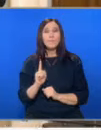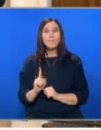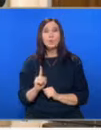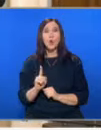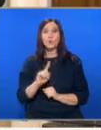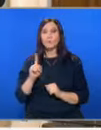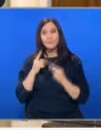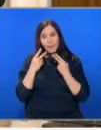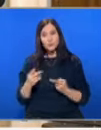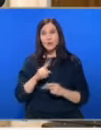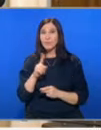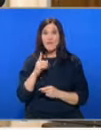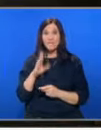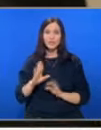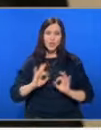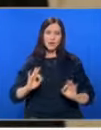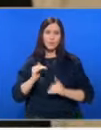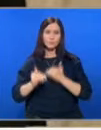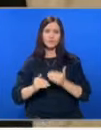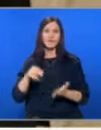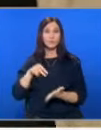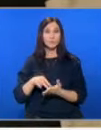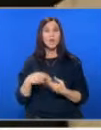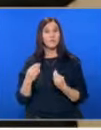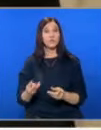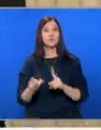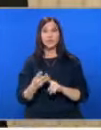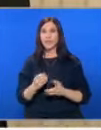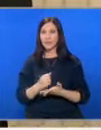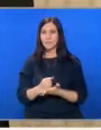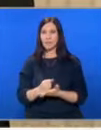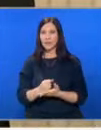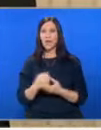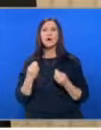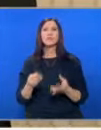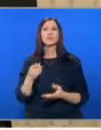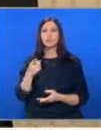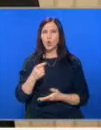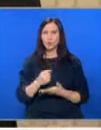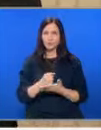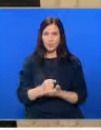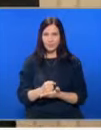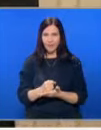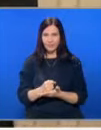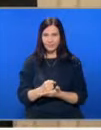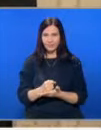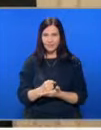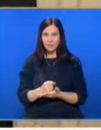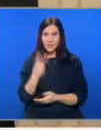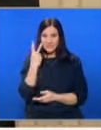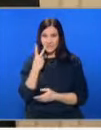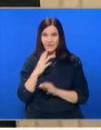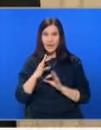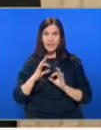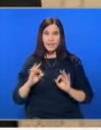неведнъж ясни последователни позиции. И връчи третия мандат. Връчваме този мандат с 2